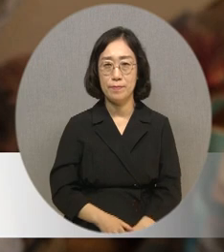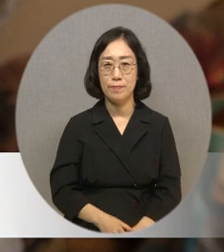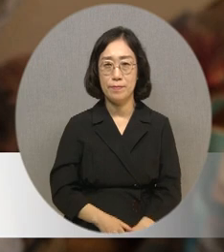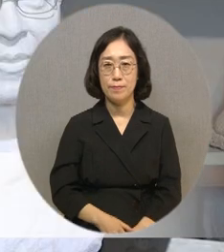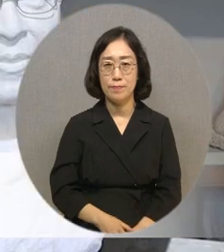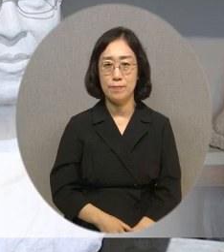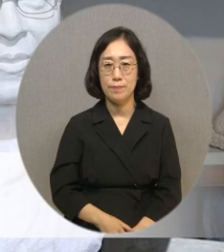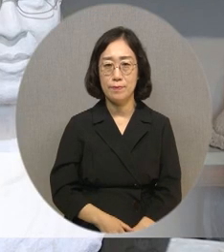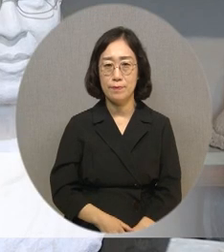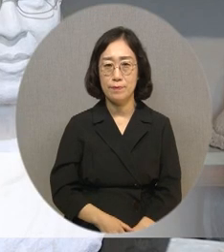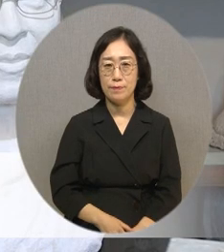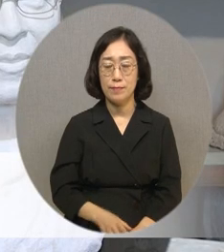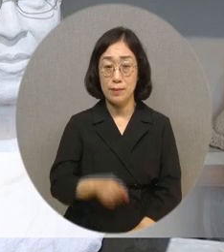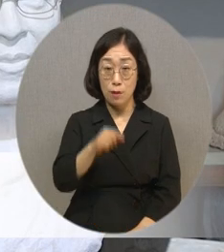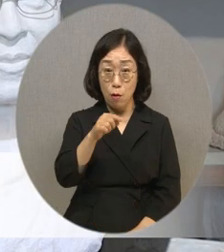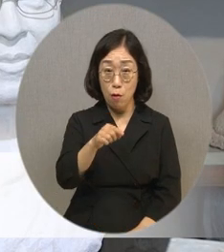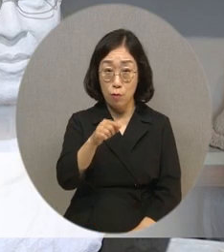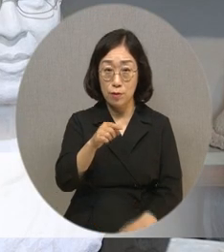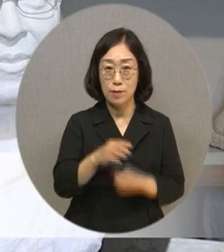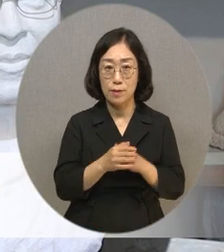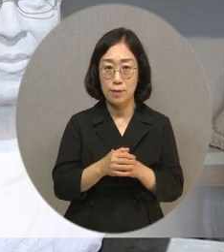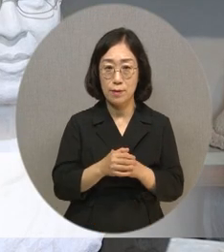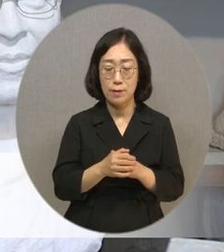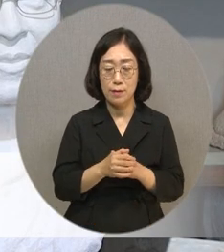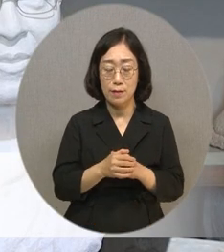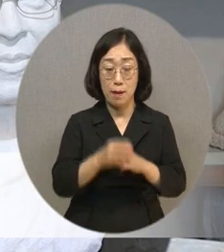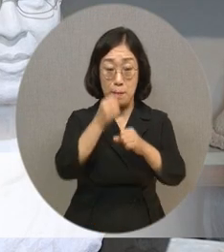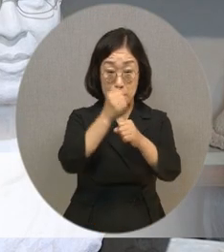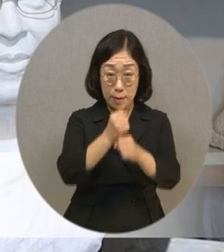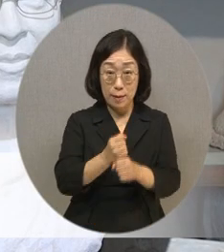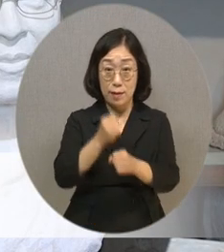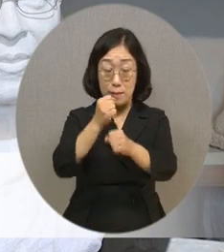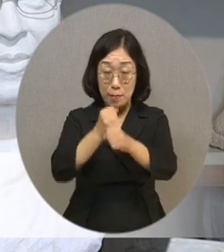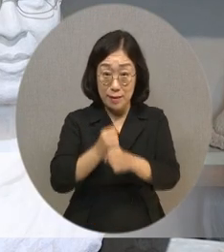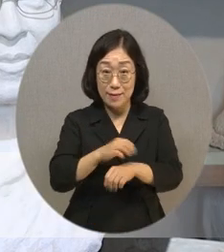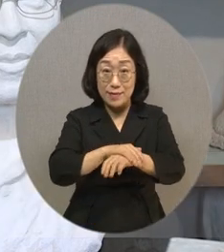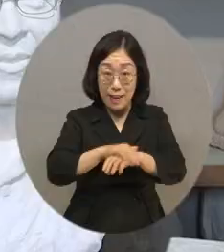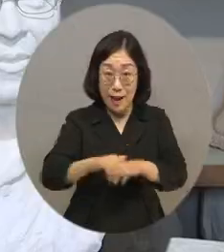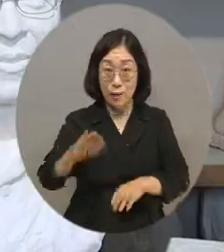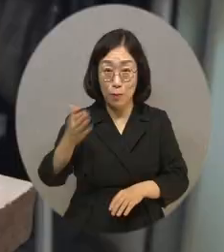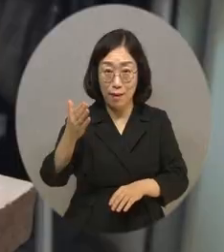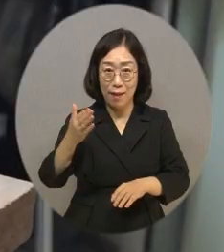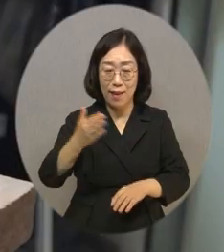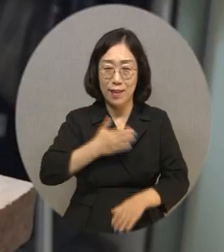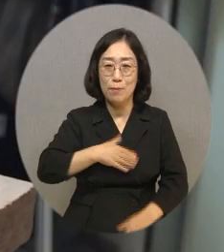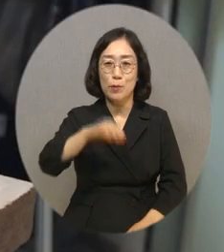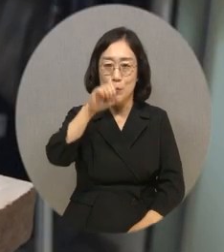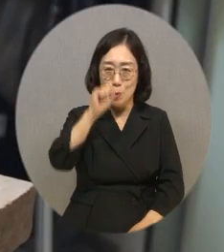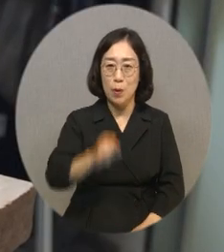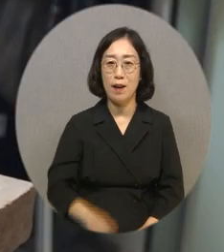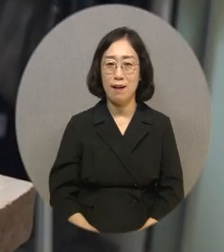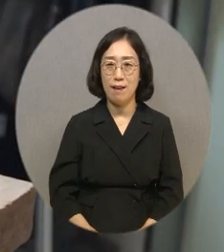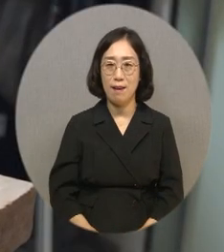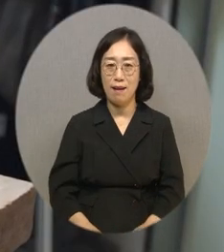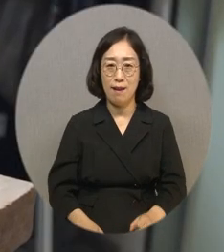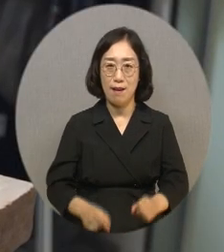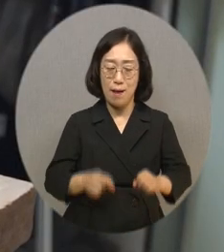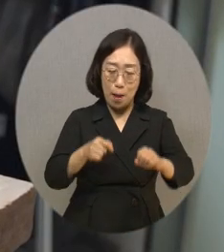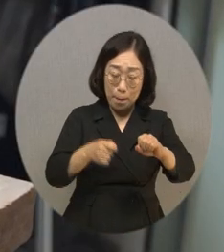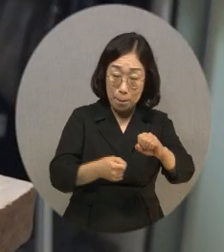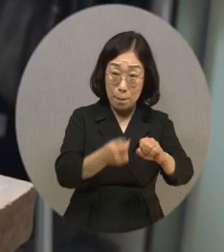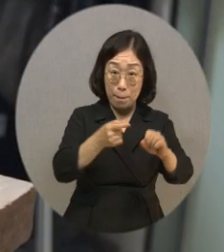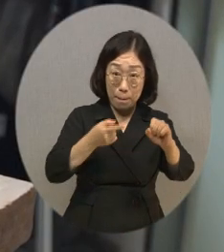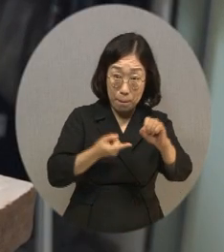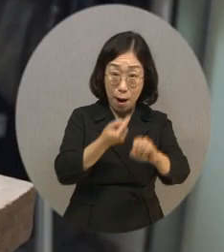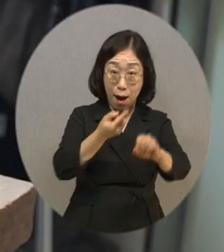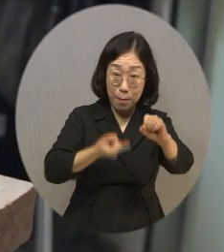많이했어요 그런 것들이 이제 하나씩 나올 때가 제일 사실 기분이 좋아요 왜냐면 조각의 손길에 깊은